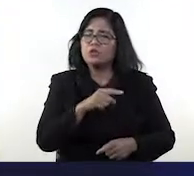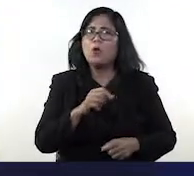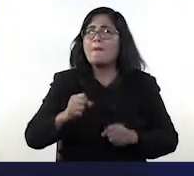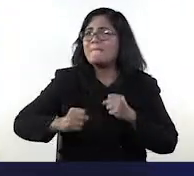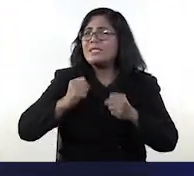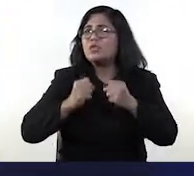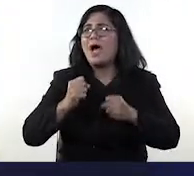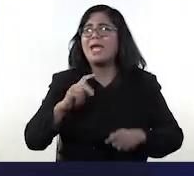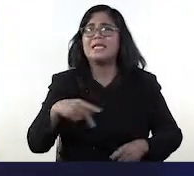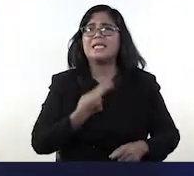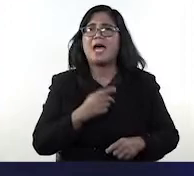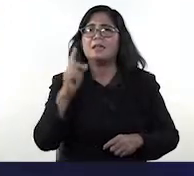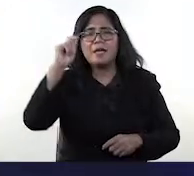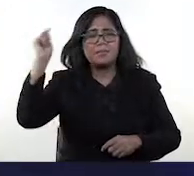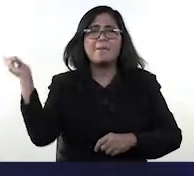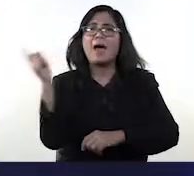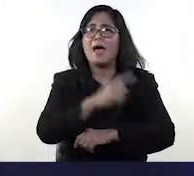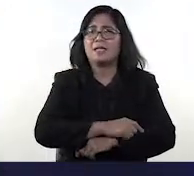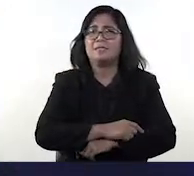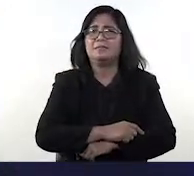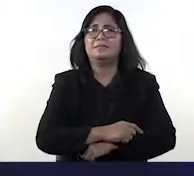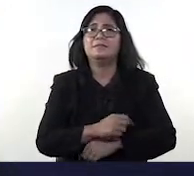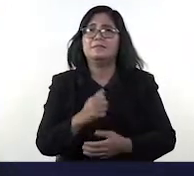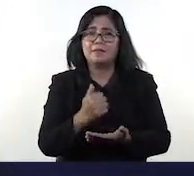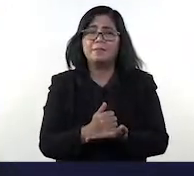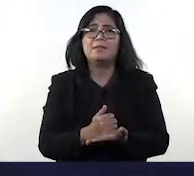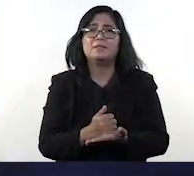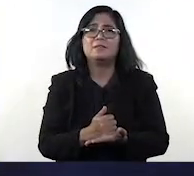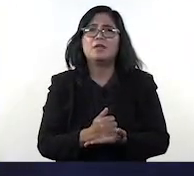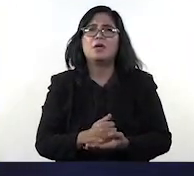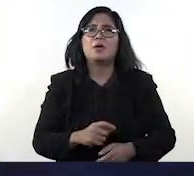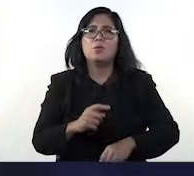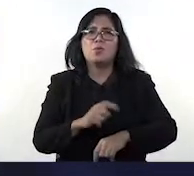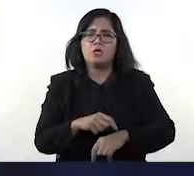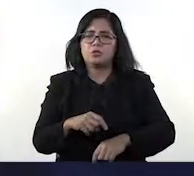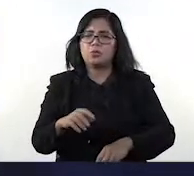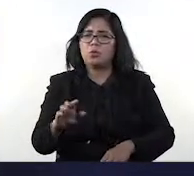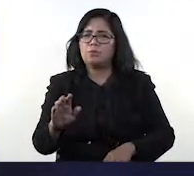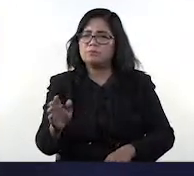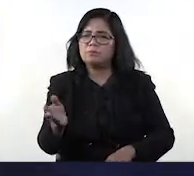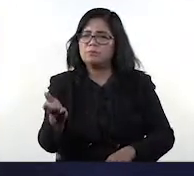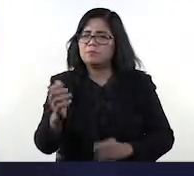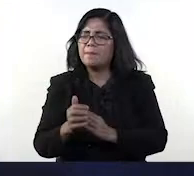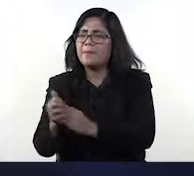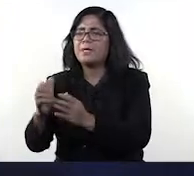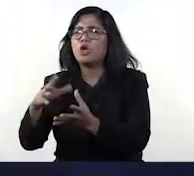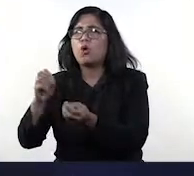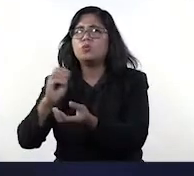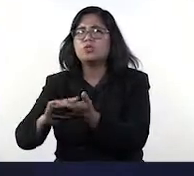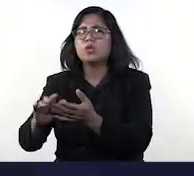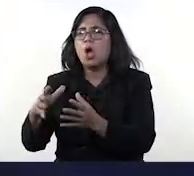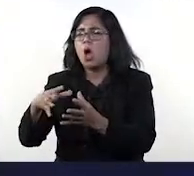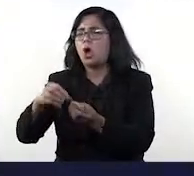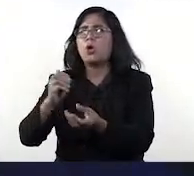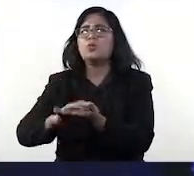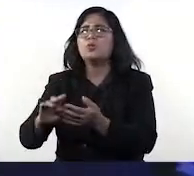sebuah perjuangan waktu kita mau biarkan diri kita dipimpin roh 10 khususnya akan memaksa kita ingat Yesus bilang apa